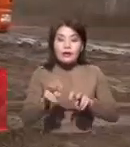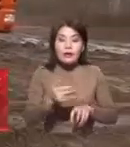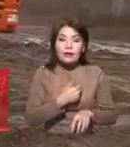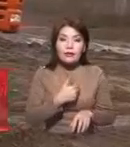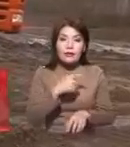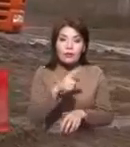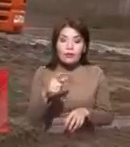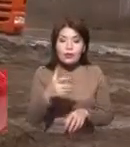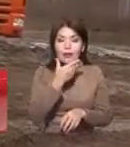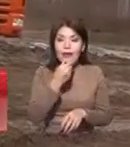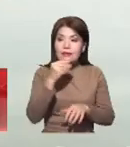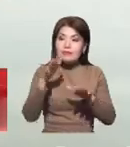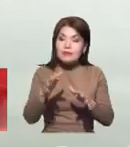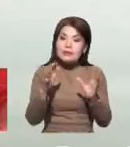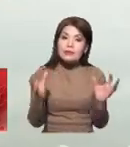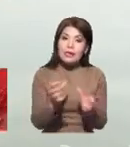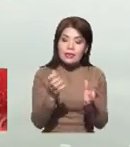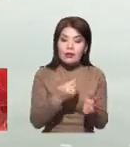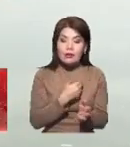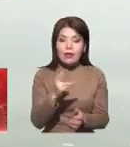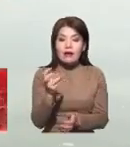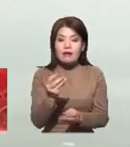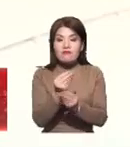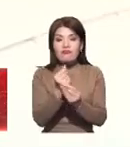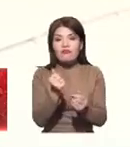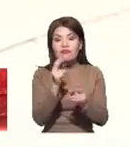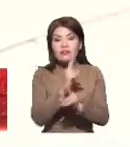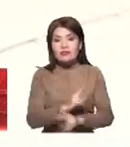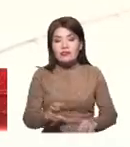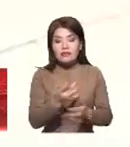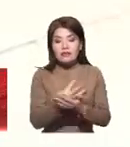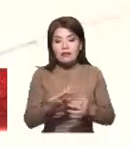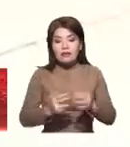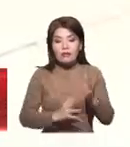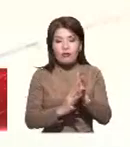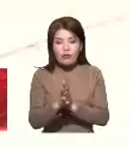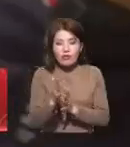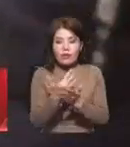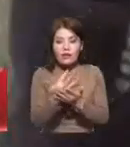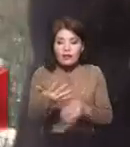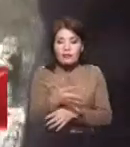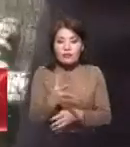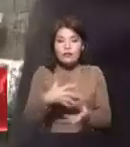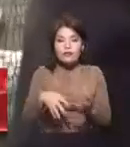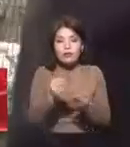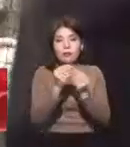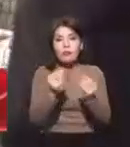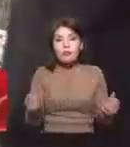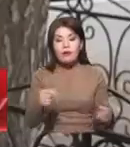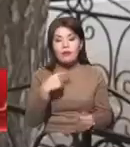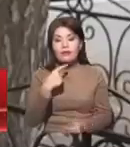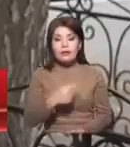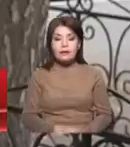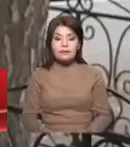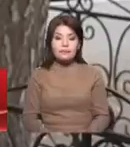сохранить живописный уголок природы. А карьер уничтожит лес и речку, а вместе с ними растительный и животный мир, уверены экологи. Они